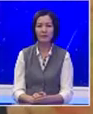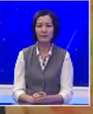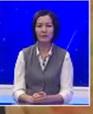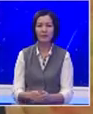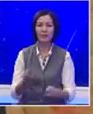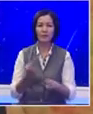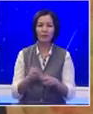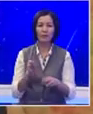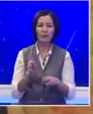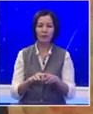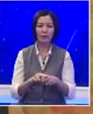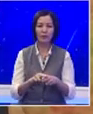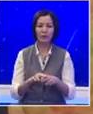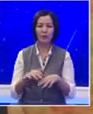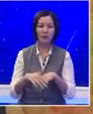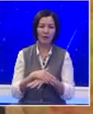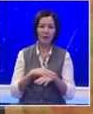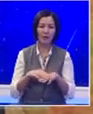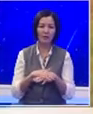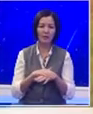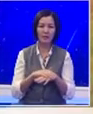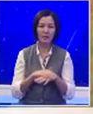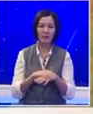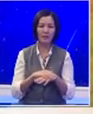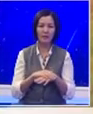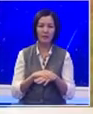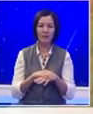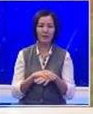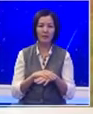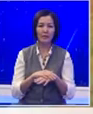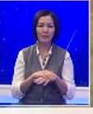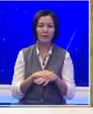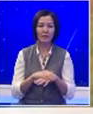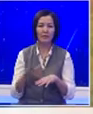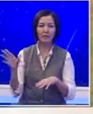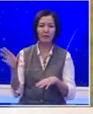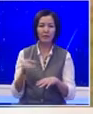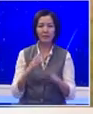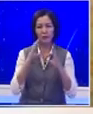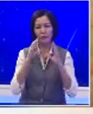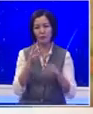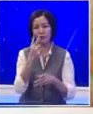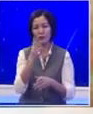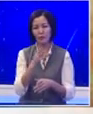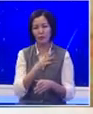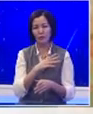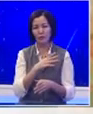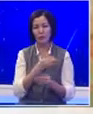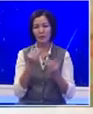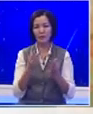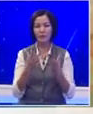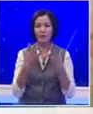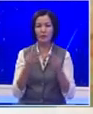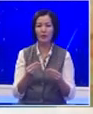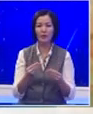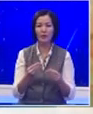Ол жерде халықты көрдім, есіз қалған бүкіл дүниені көрдім. Сол қазір біздің